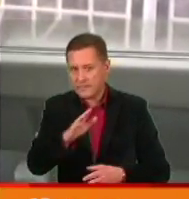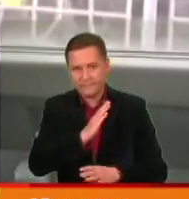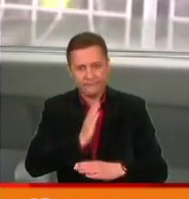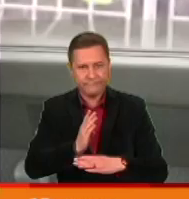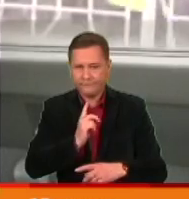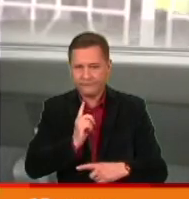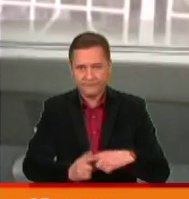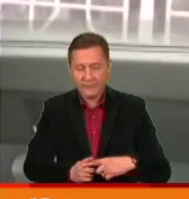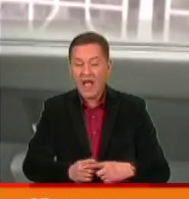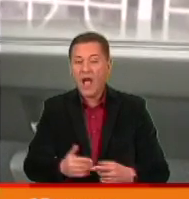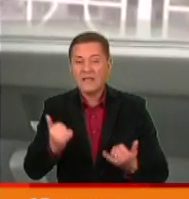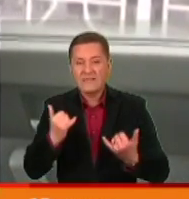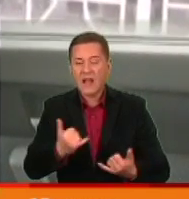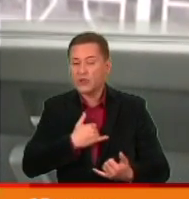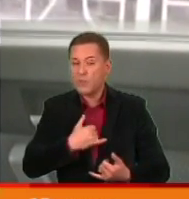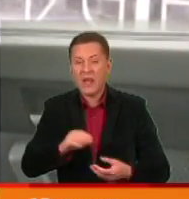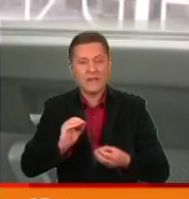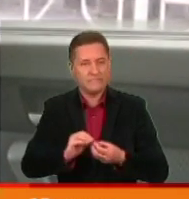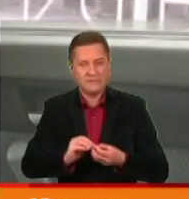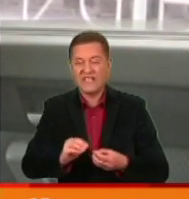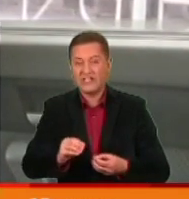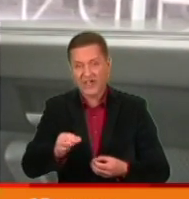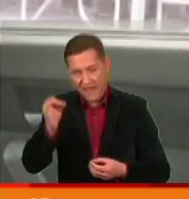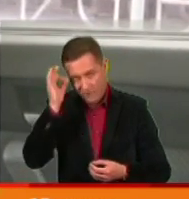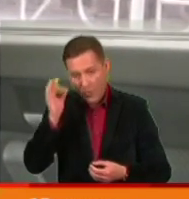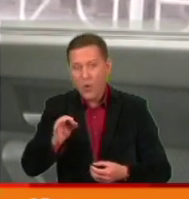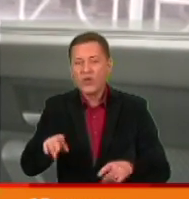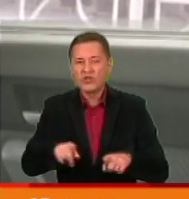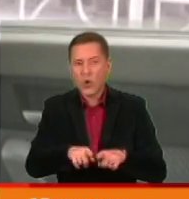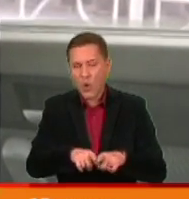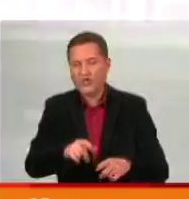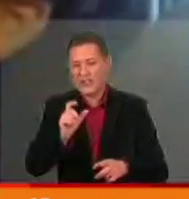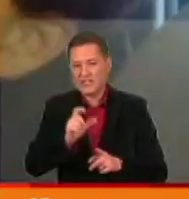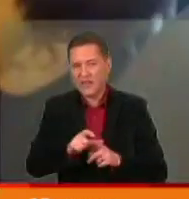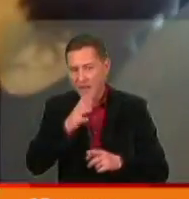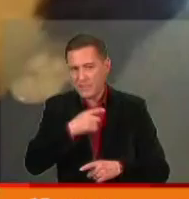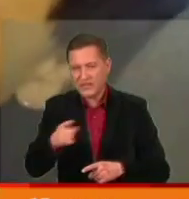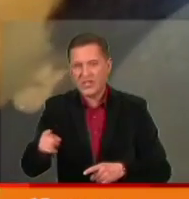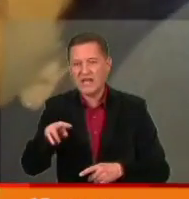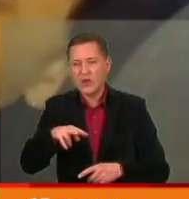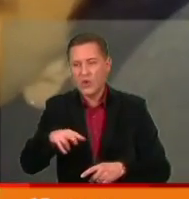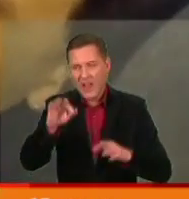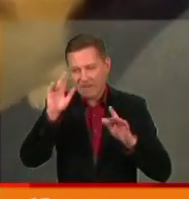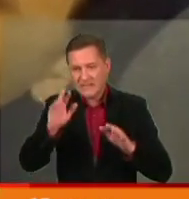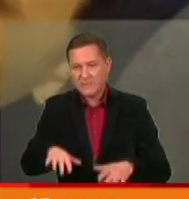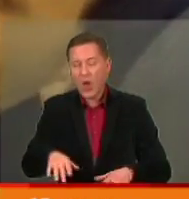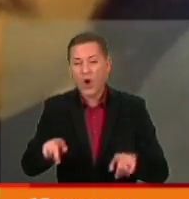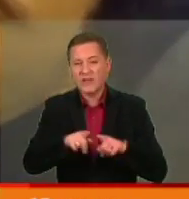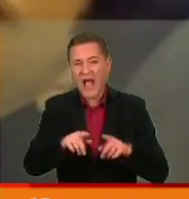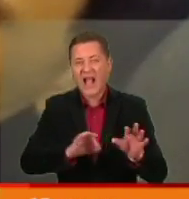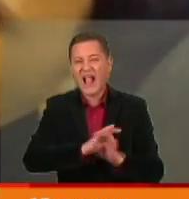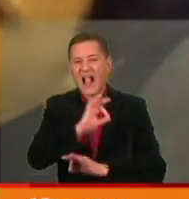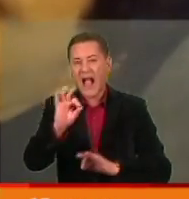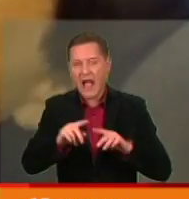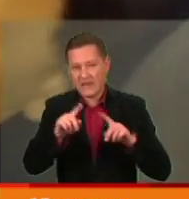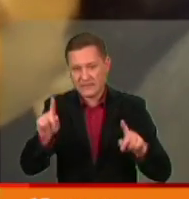зараз у мене дежавю, тому що схожі слова я говорив під час лютневих снігопадів. Ось так зараз виглядає карта